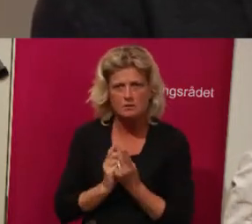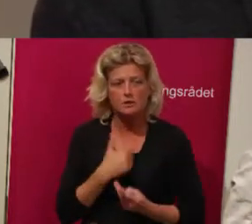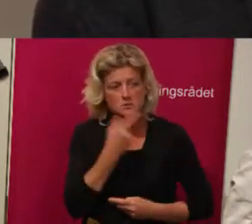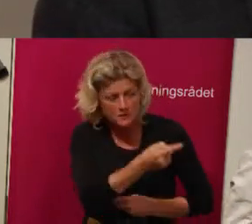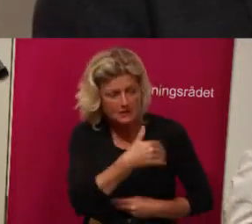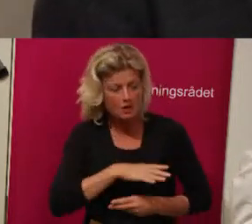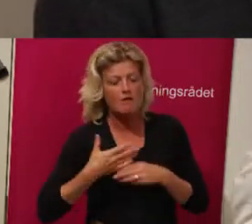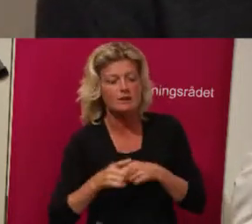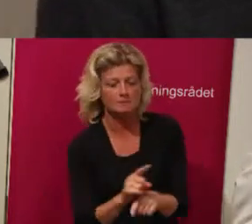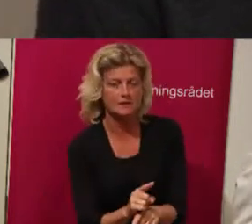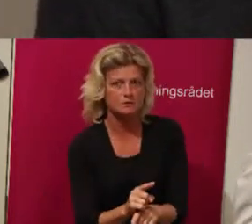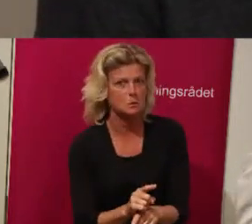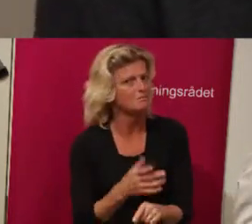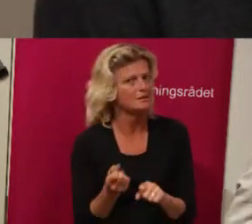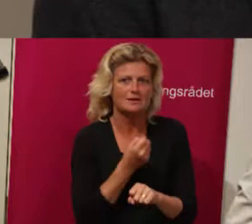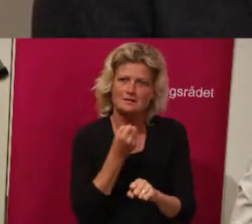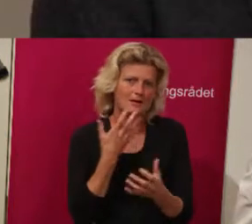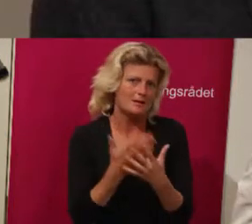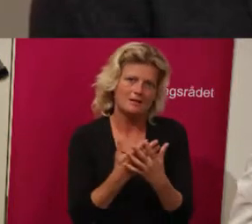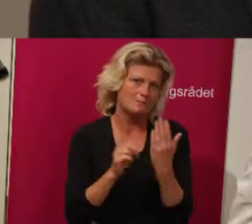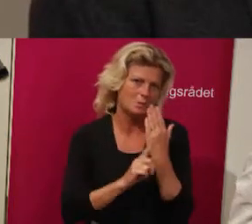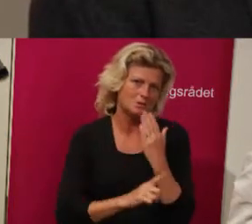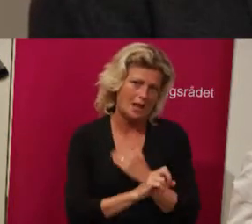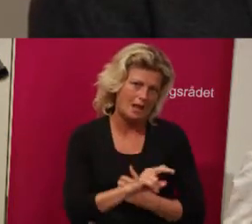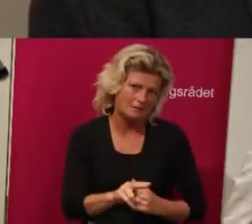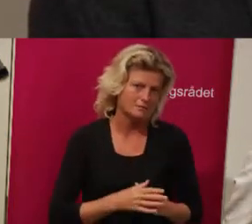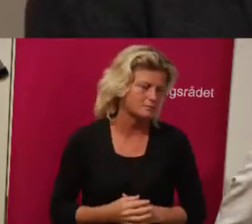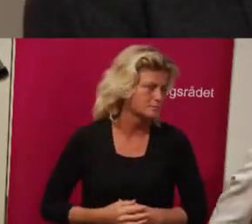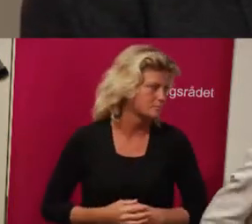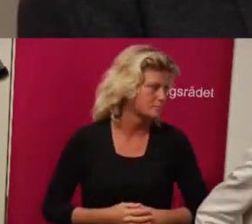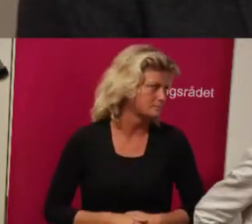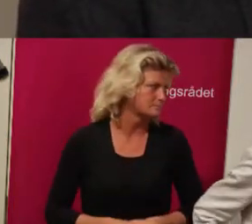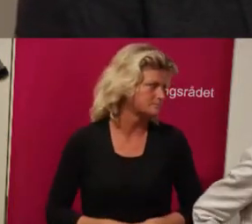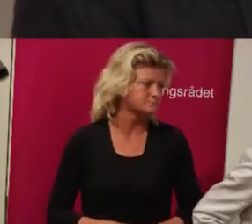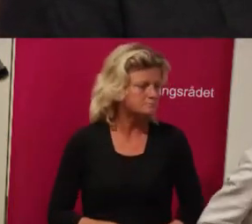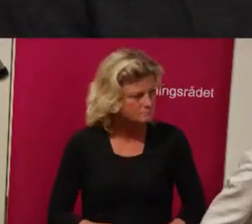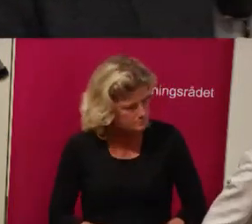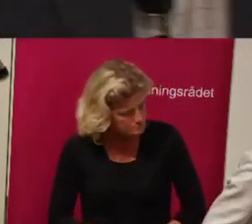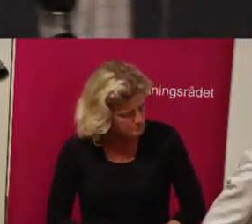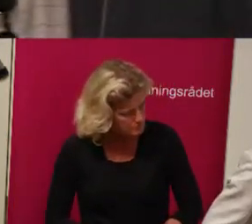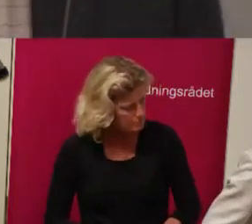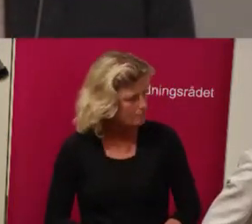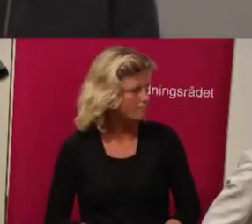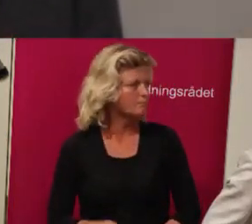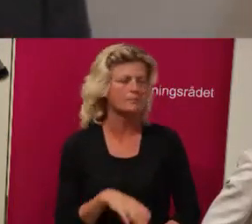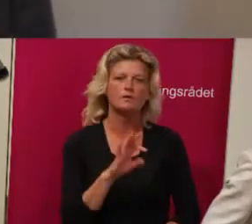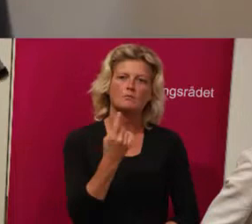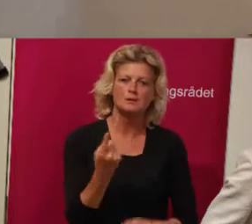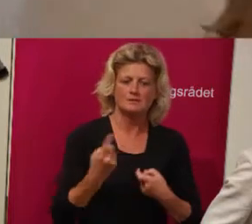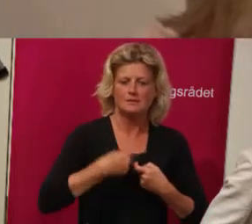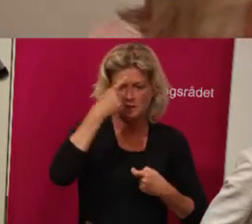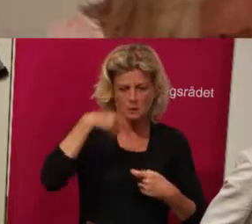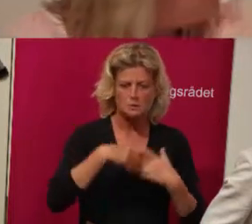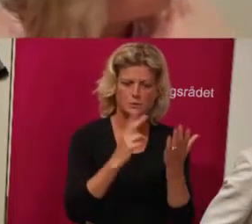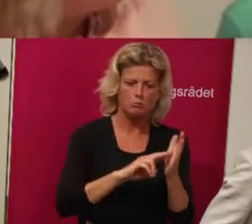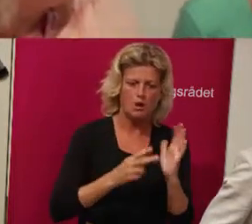Och vi är inte riktigt där ännu. Och det är en farlig sits för folkbildningen, inte minst. Vill du säga något? Ja, alltså, kopplat till kulturplanen är det